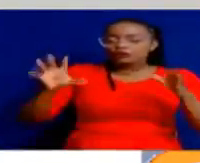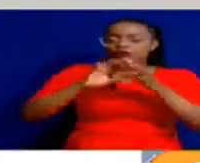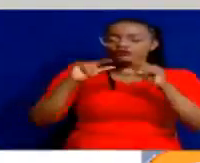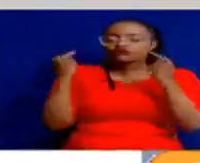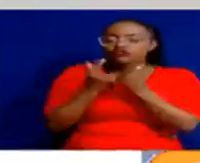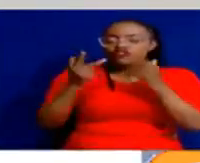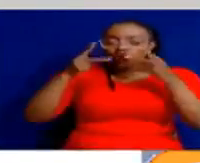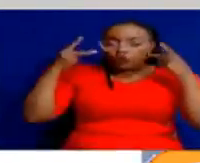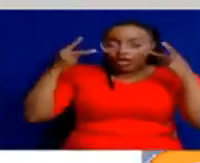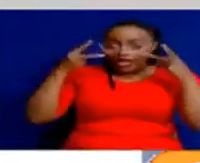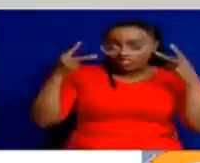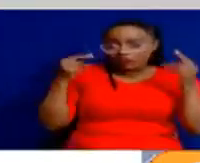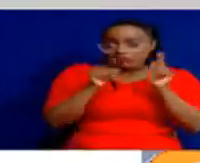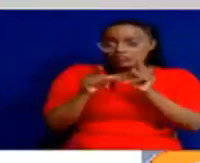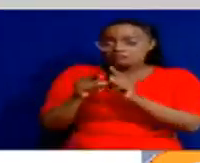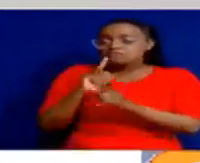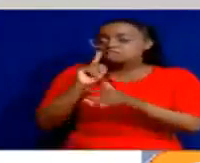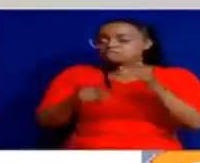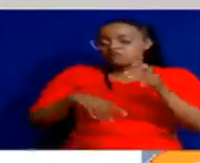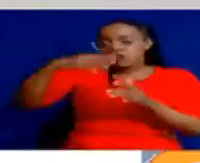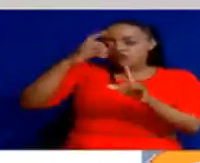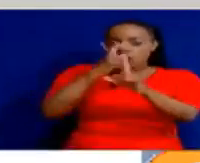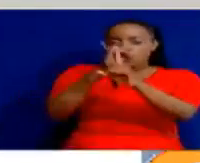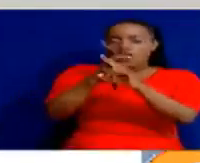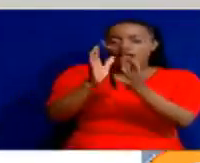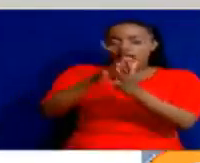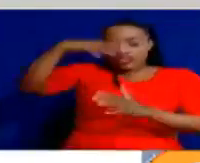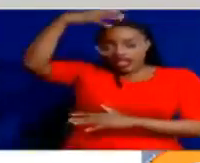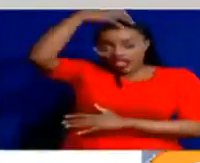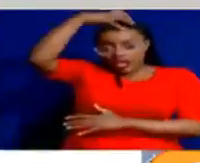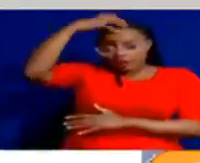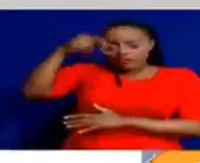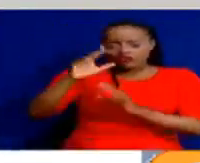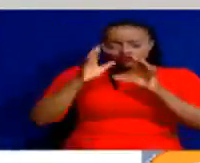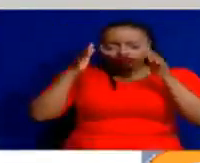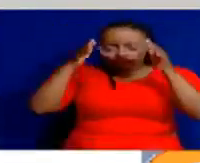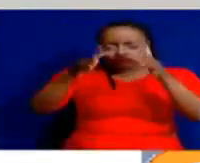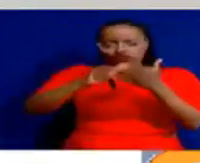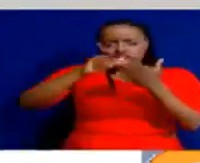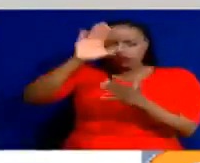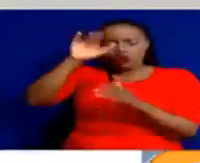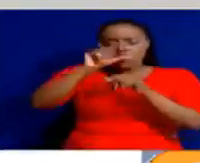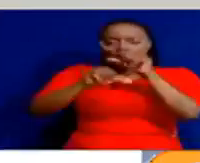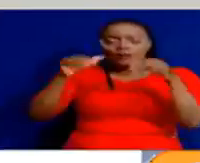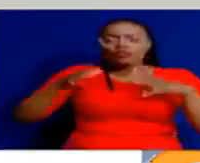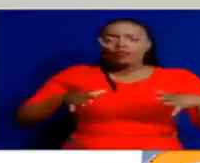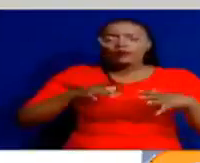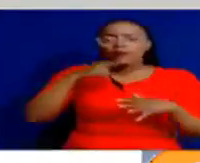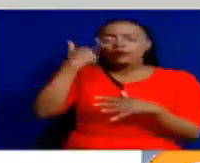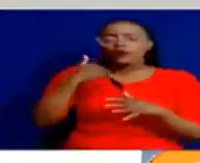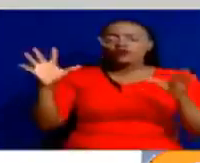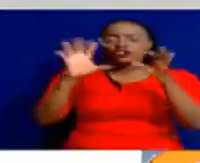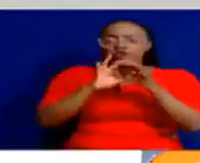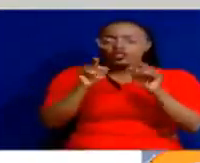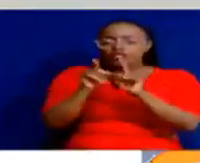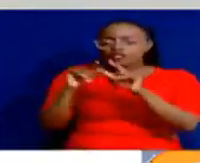ya kigaidi. Idara za usalama zimetaja kaunti za Kwale na Lamu kuwa kwenye darubini kali kuhusu idadi ya watu wanaodaiwa kujiunga